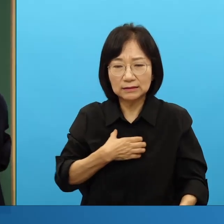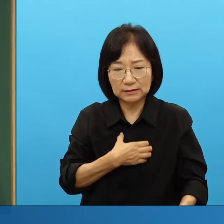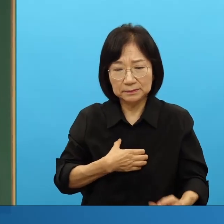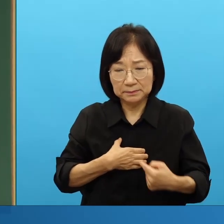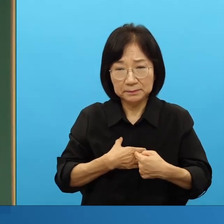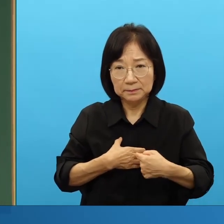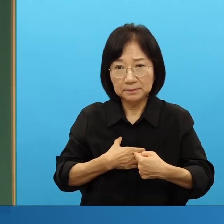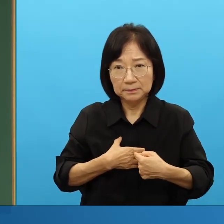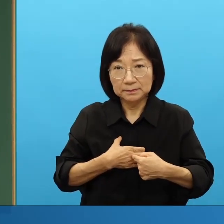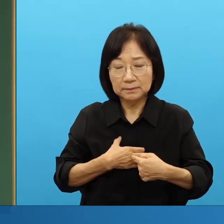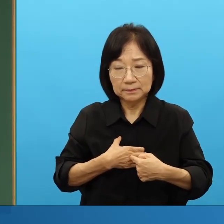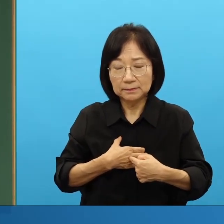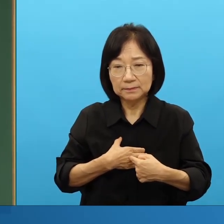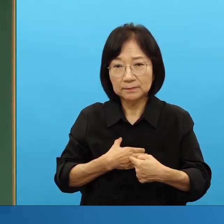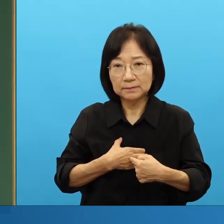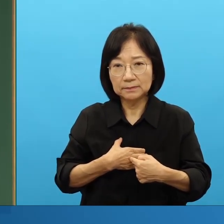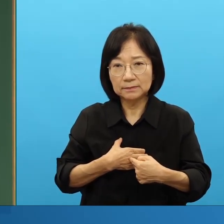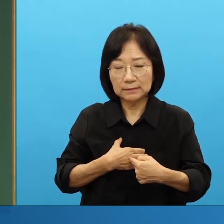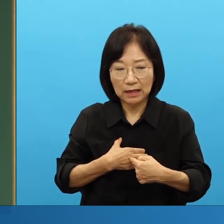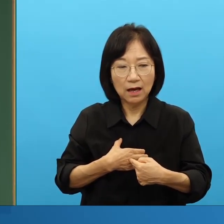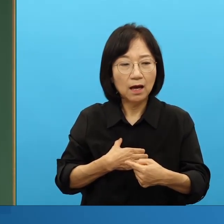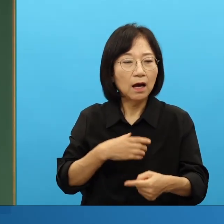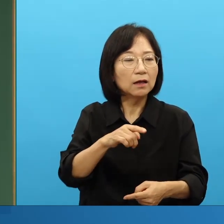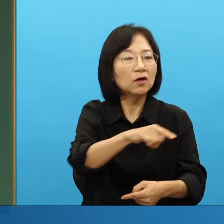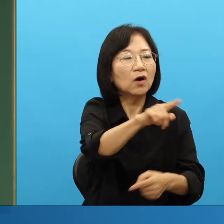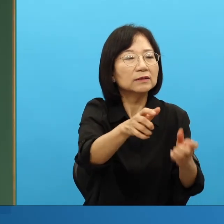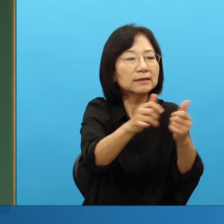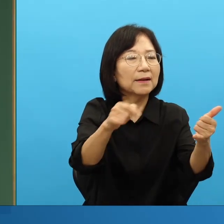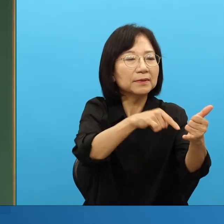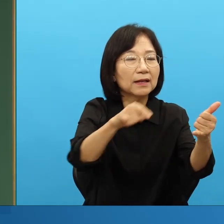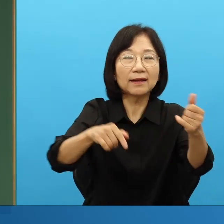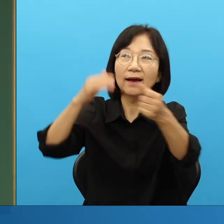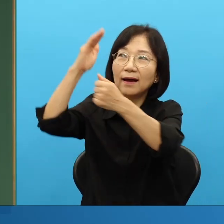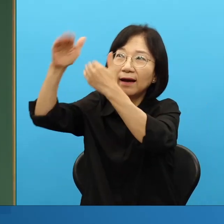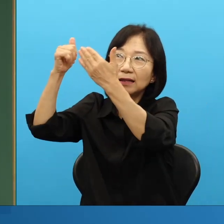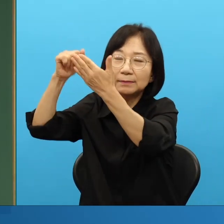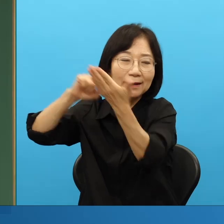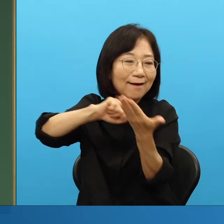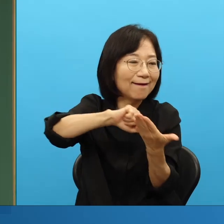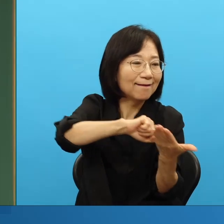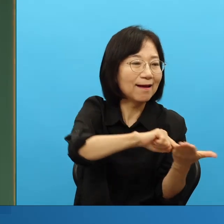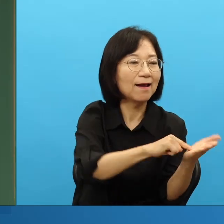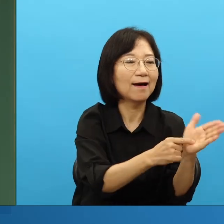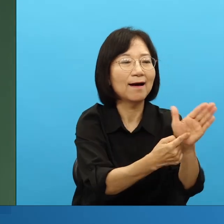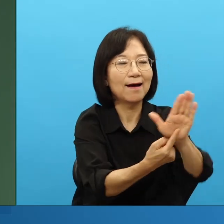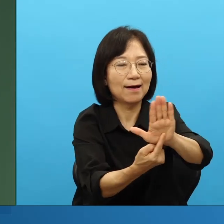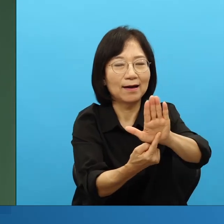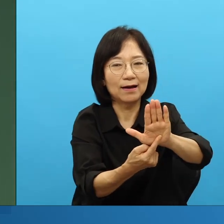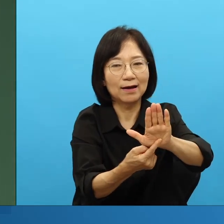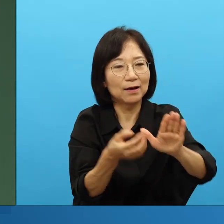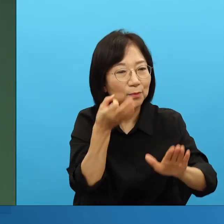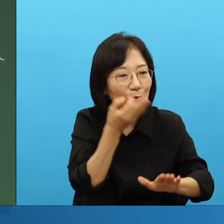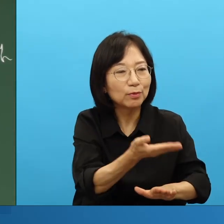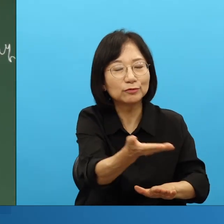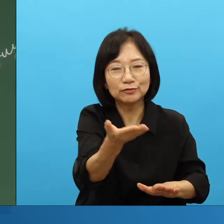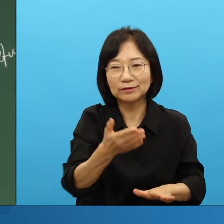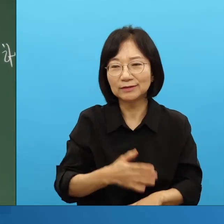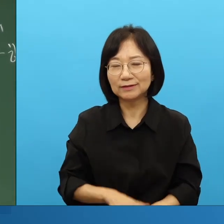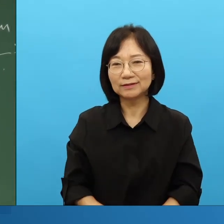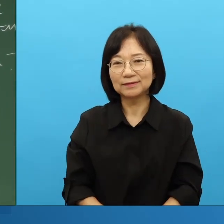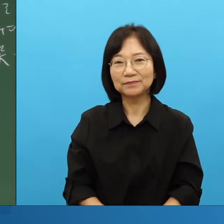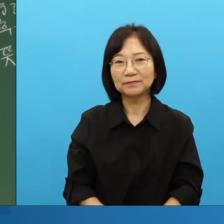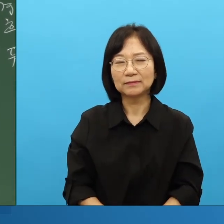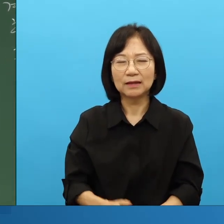按着神的意思忧愁，在这里面必定会出现什么？ 그들에게 하나님을 나타나게 하실 것이다. 要向他们显明神. 그래서 오늘 뭐라고 나오냐면은